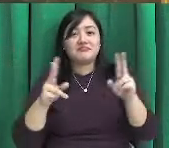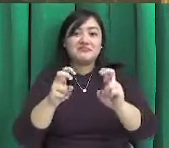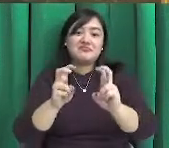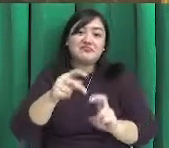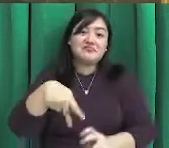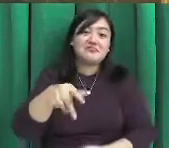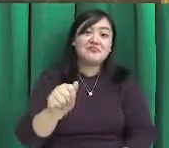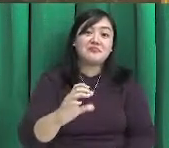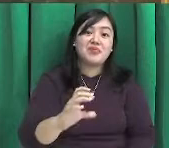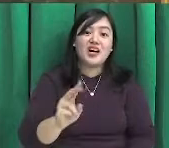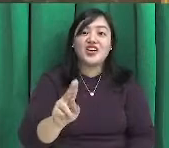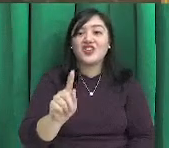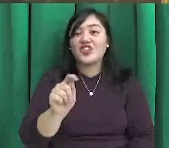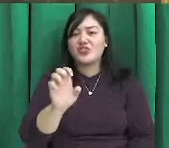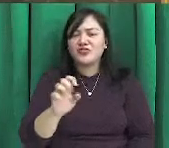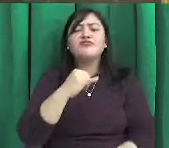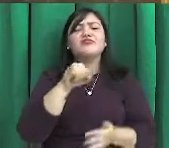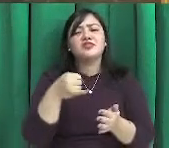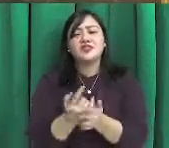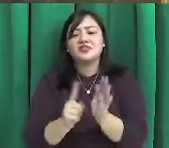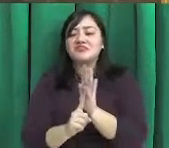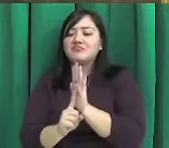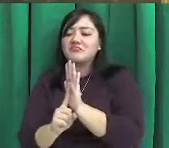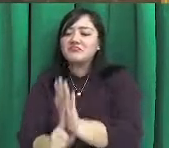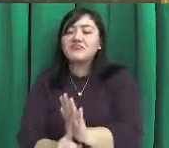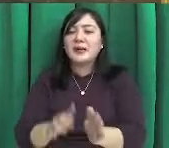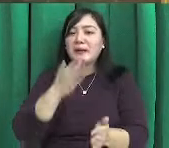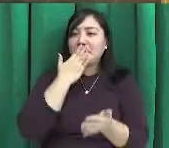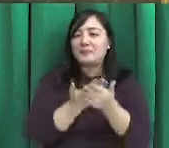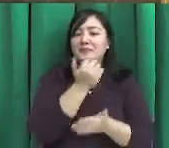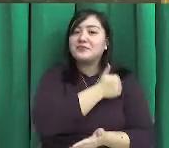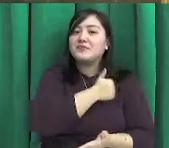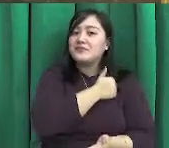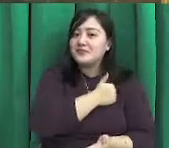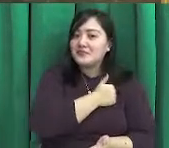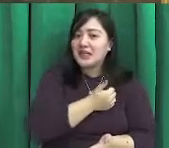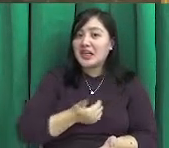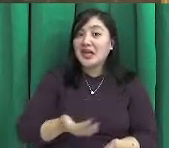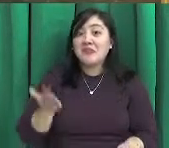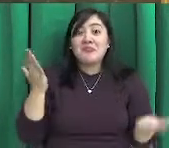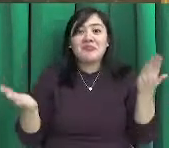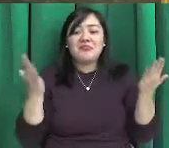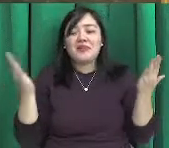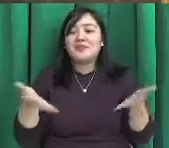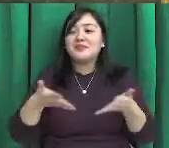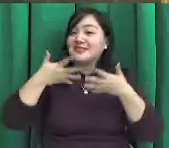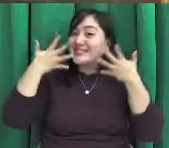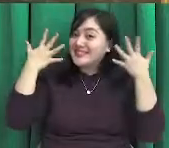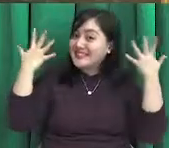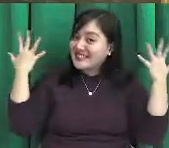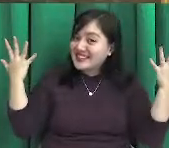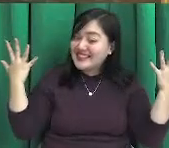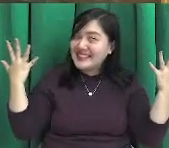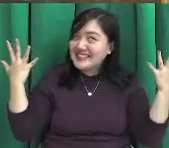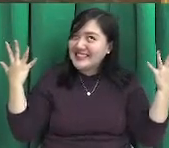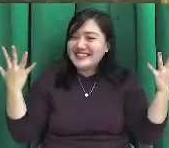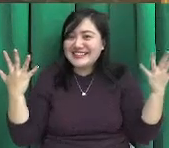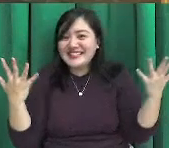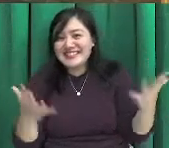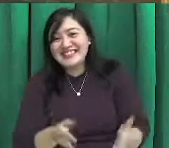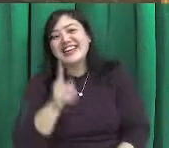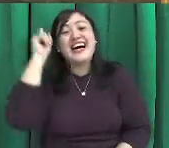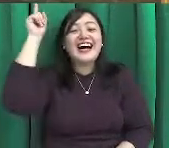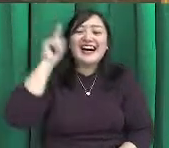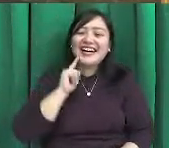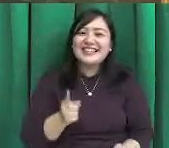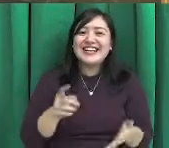Noong hindi ka pa noong unang kita-kita nyo, kikindat-kindatan ka, pa-cute, you know, papungay-pungay ng mata,